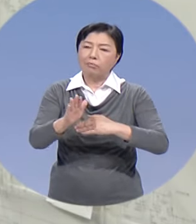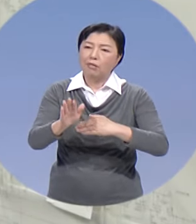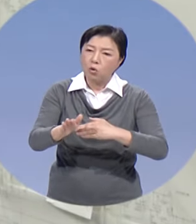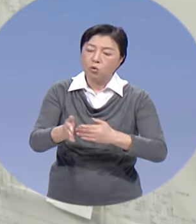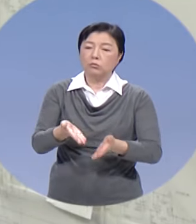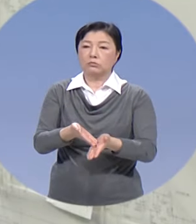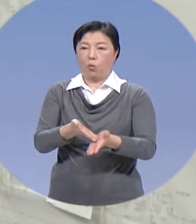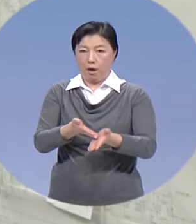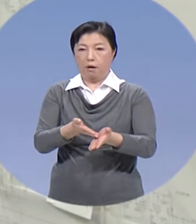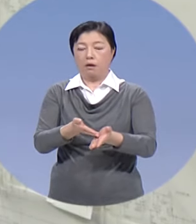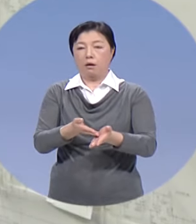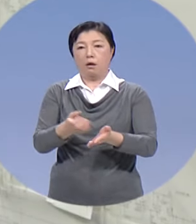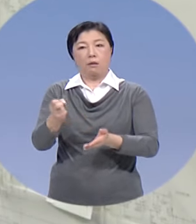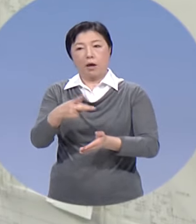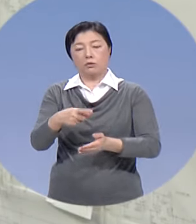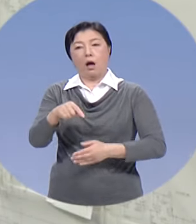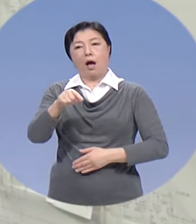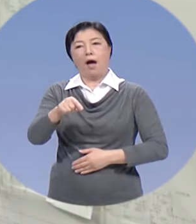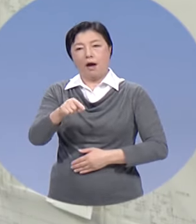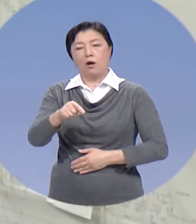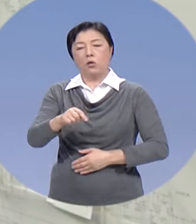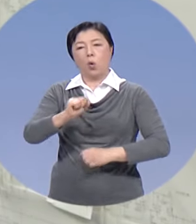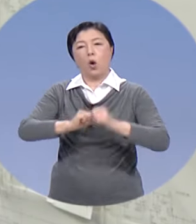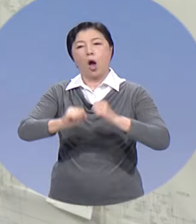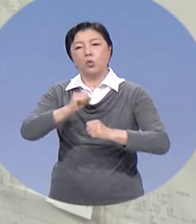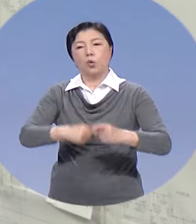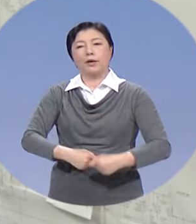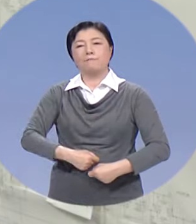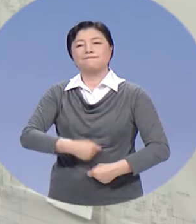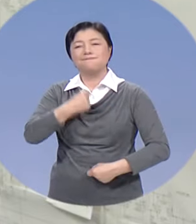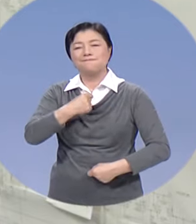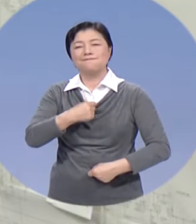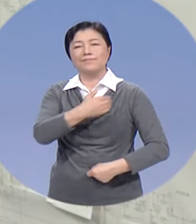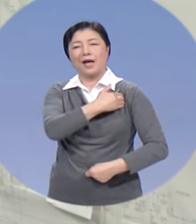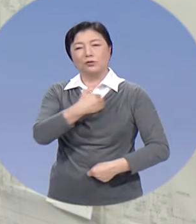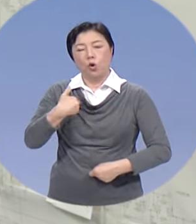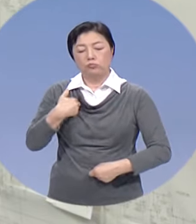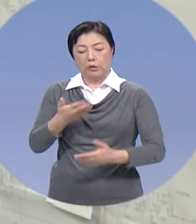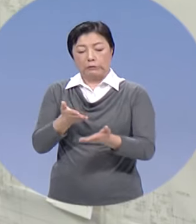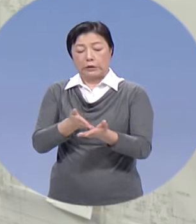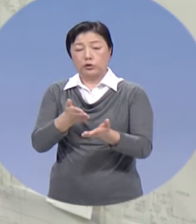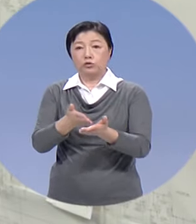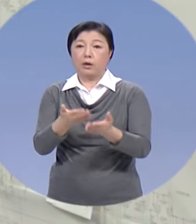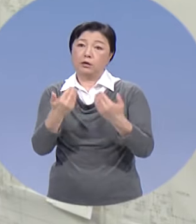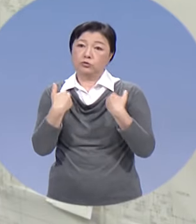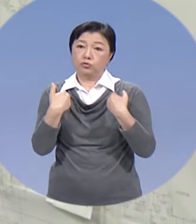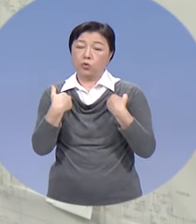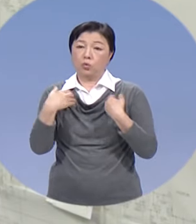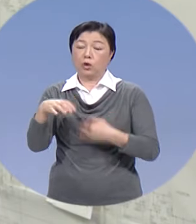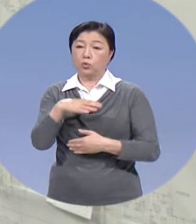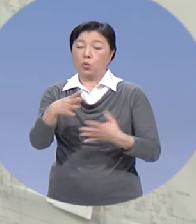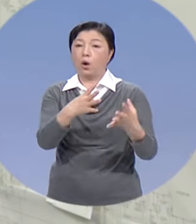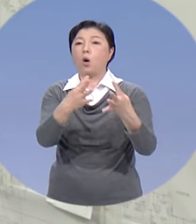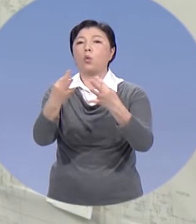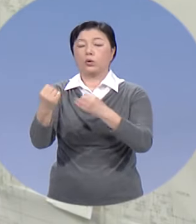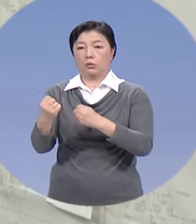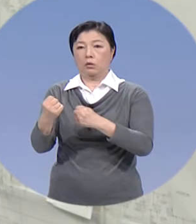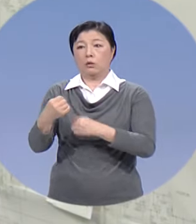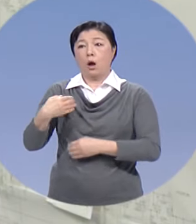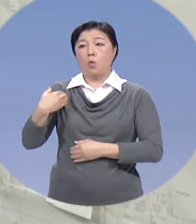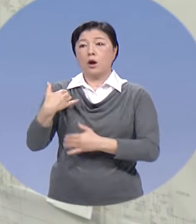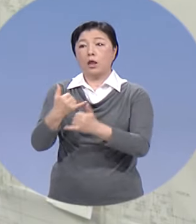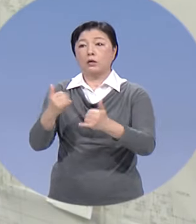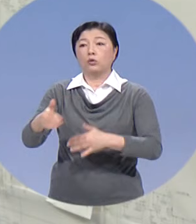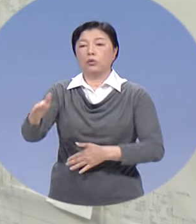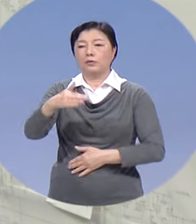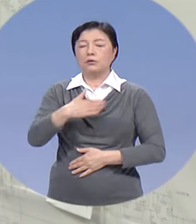か、ここはこういう動作をするから健全だよっていうふうに説明をしなきゃいけないところが特に多くて、分からない人間に